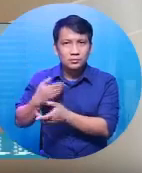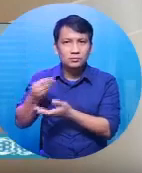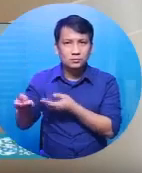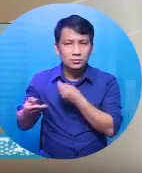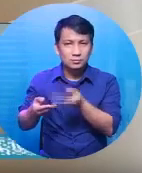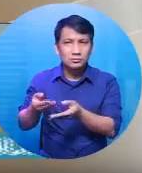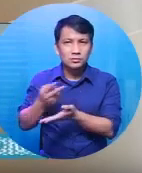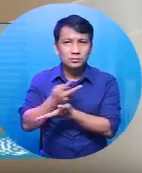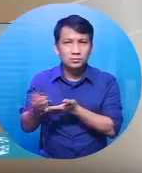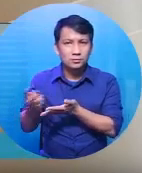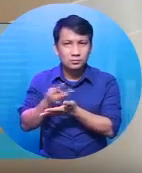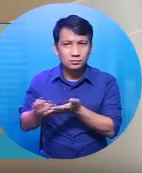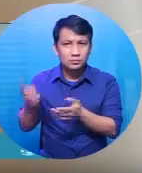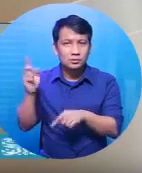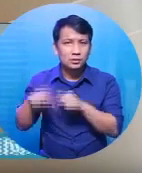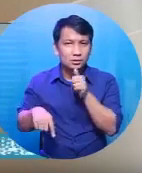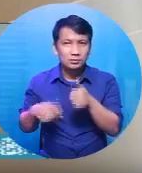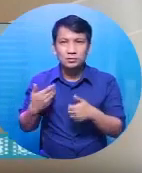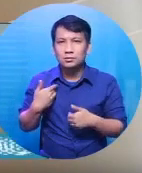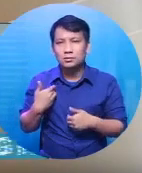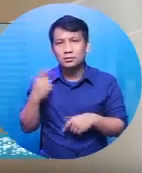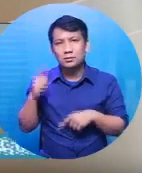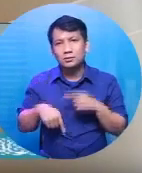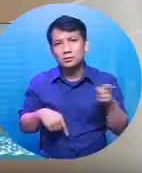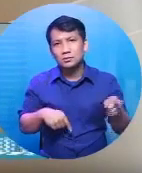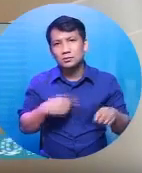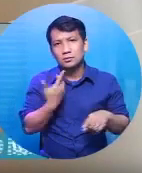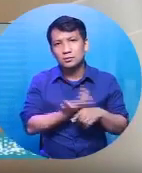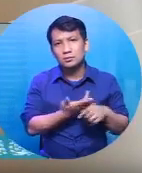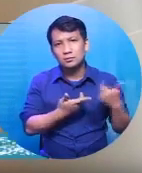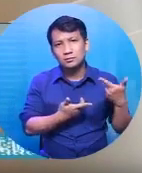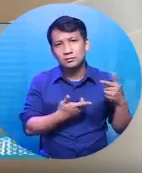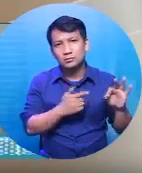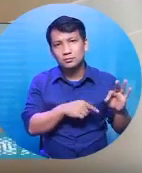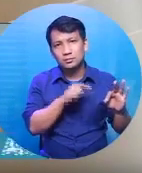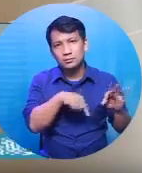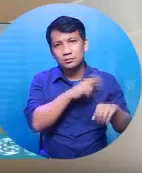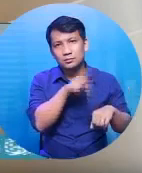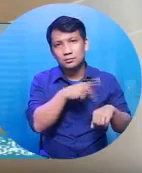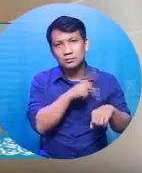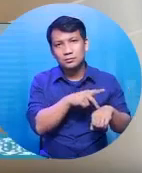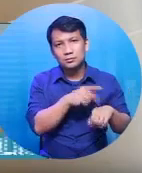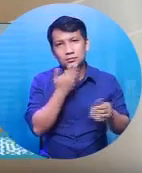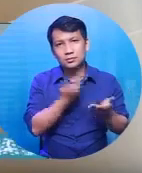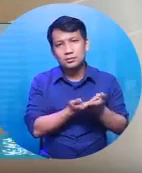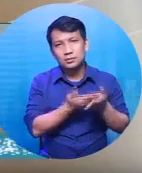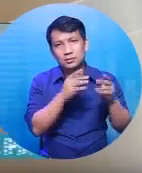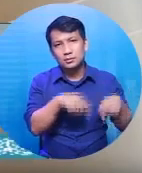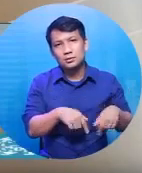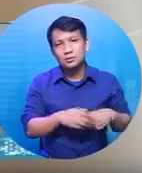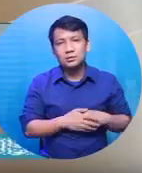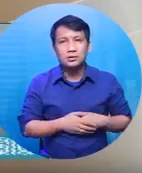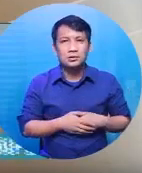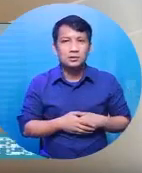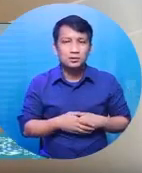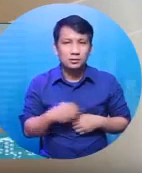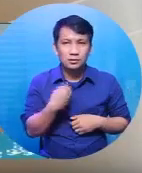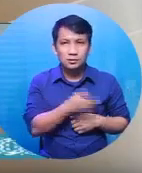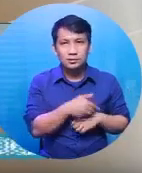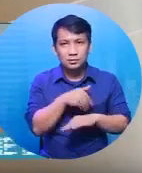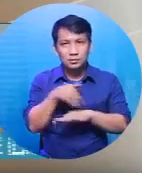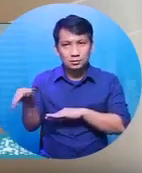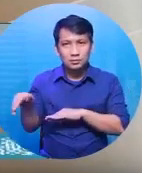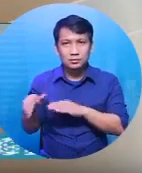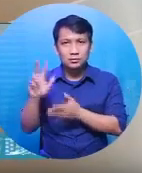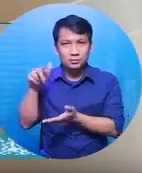kanya. Pero hindi ko po kinaya. Tsaka huwag niya po sanang idadama yung pinakasama ko sa Pilipinas kasi napakabait po doon. Nakautang pa nga po, binigyan pa nga po siya